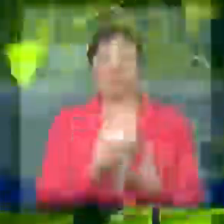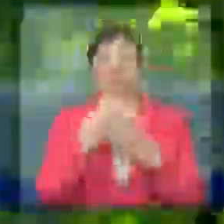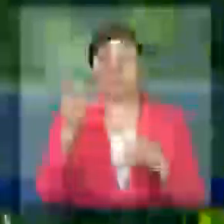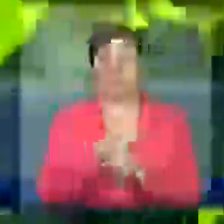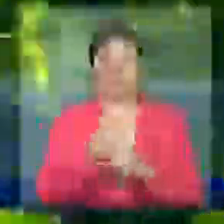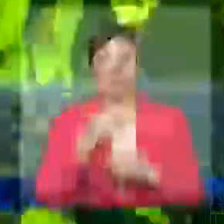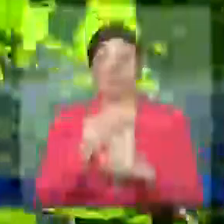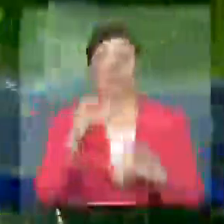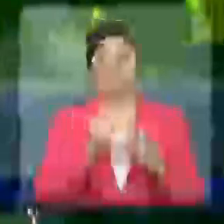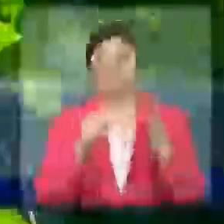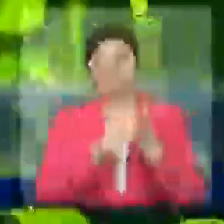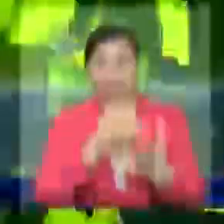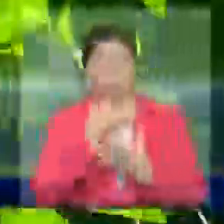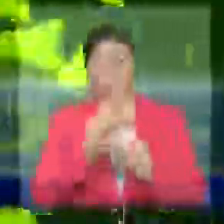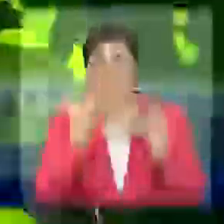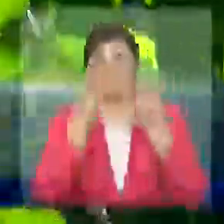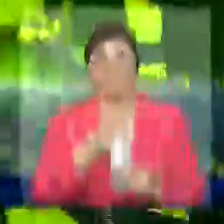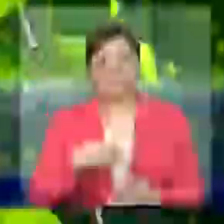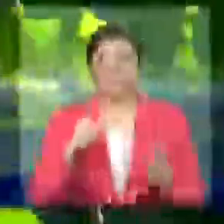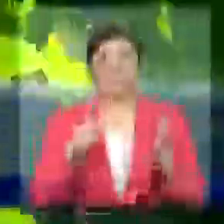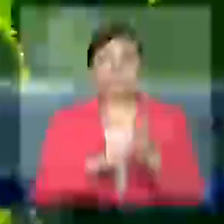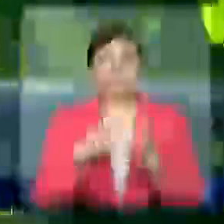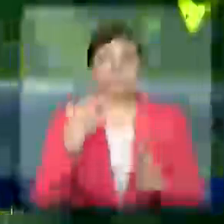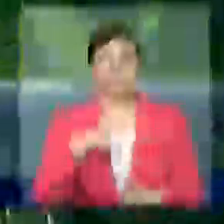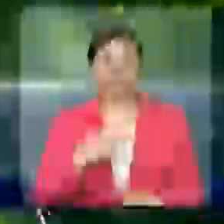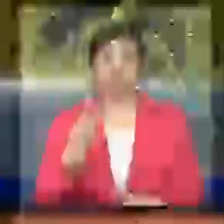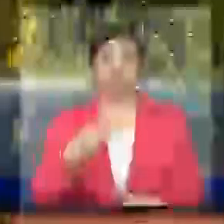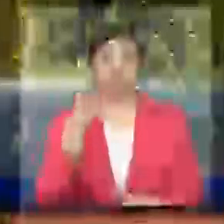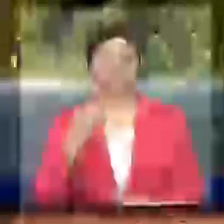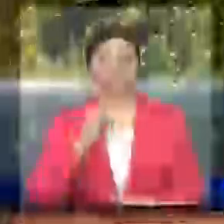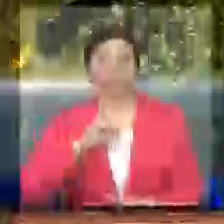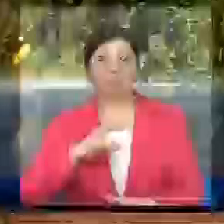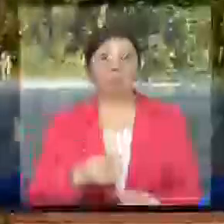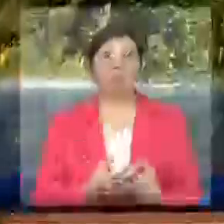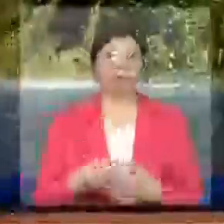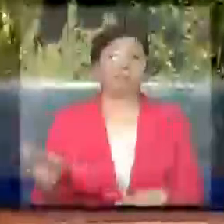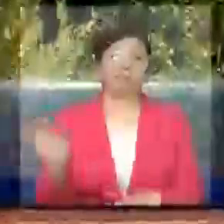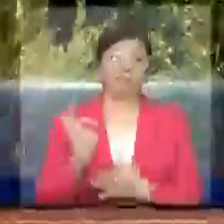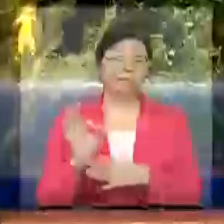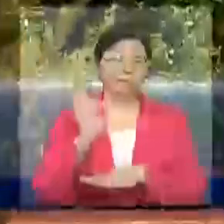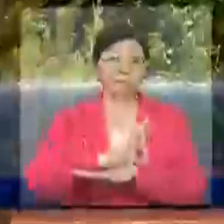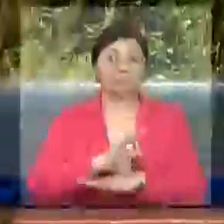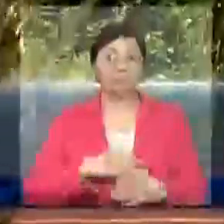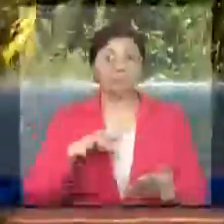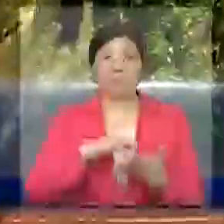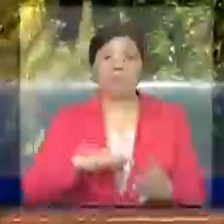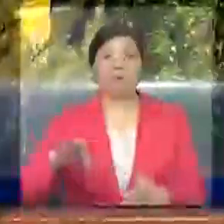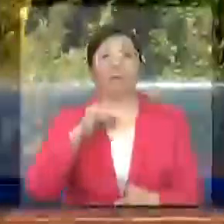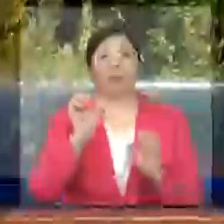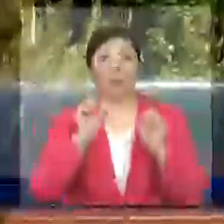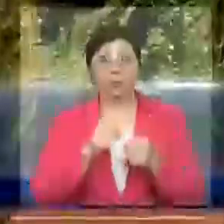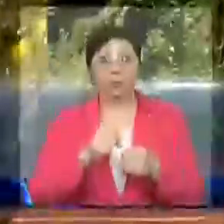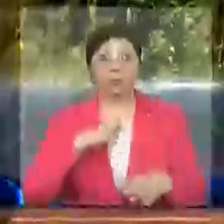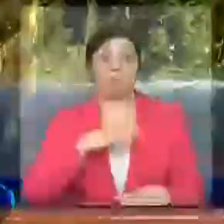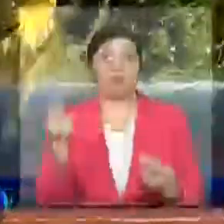ночью 15-17 тепла, днем 28-30. 24 июля на западе, севере и в центре области возможно сильный дождь и